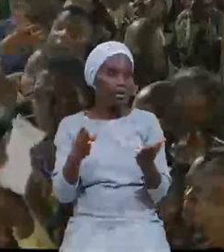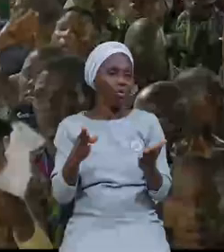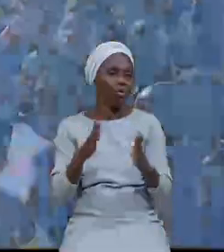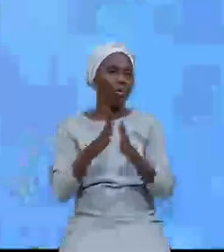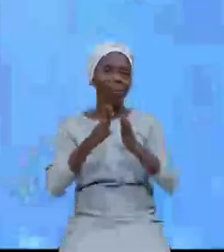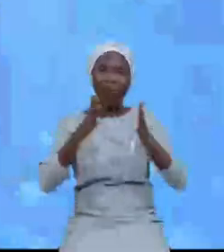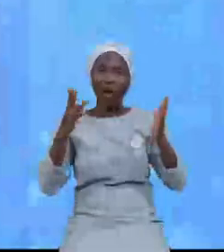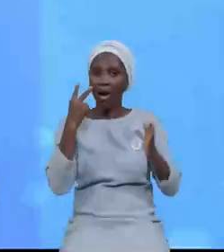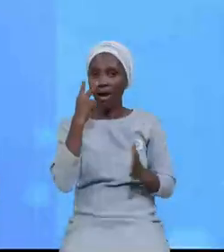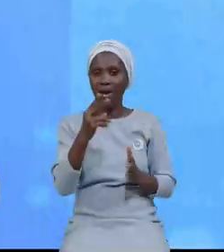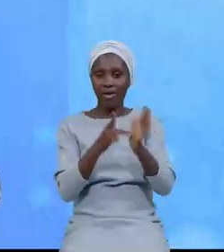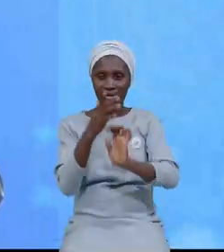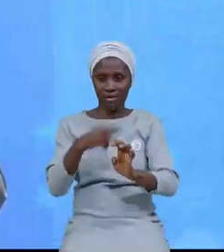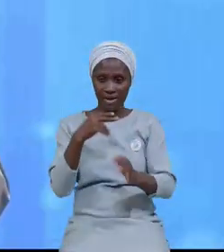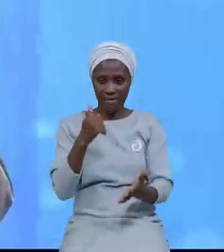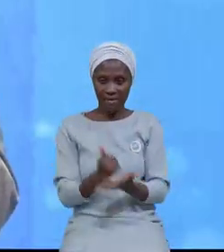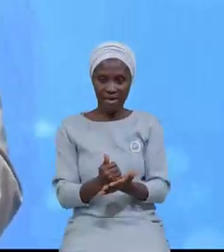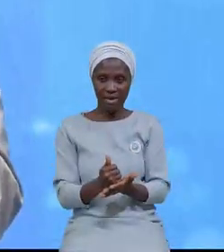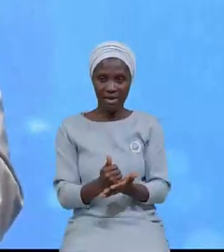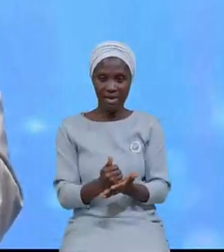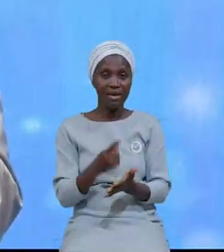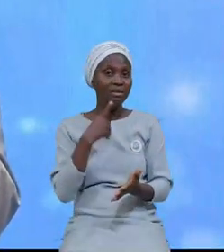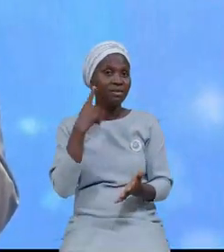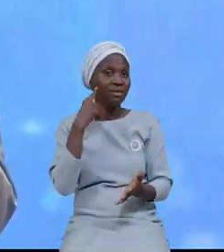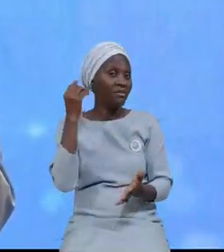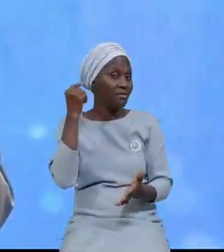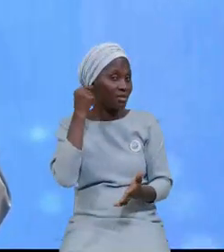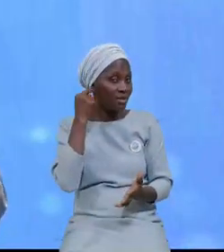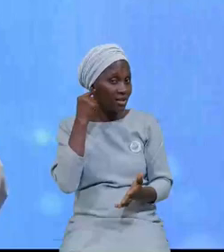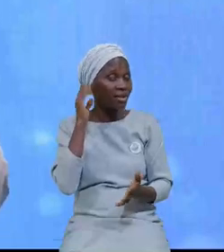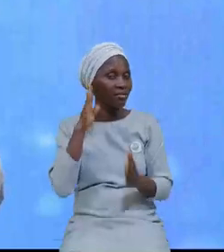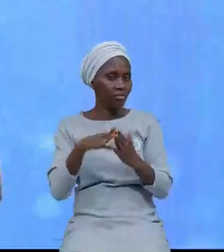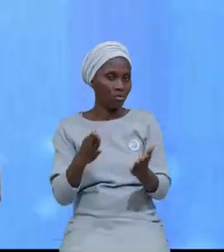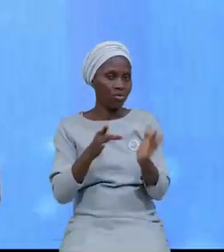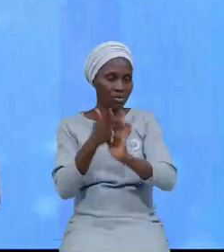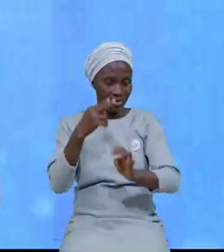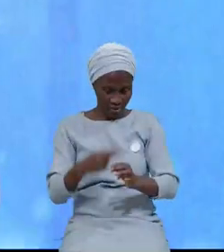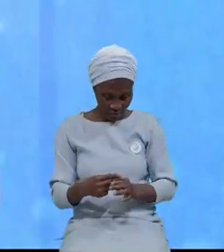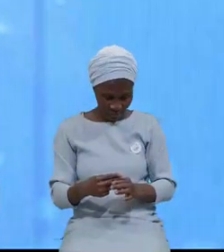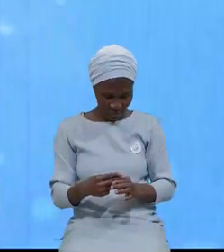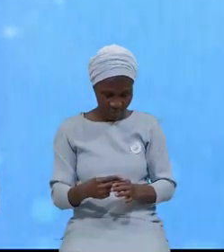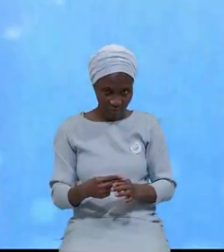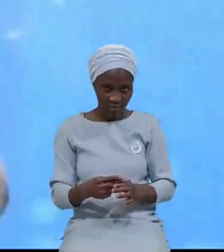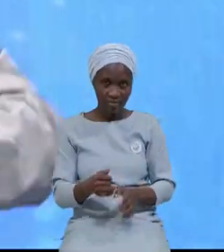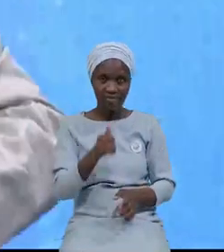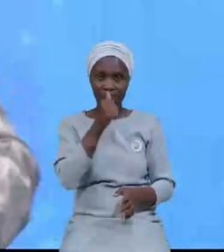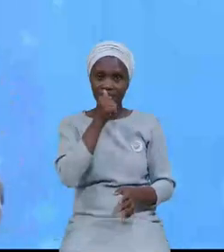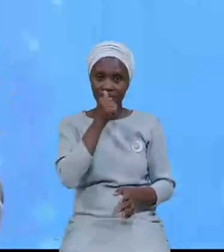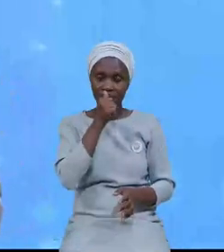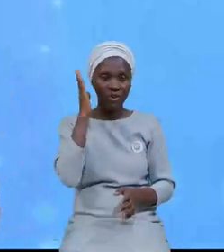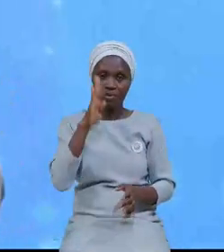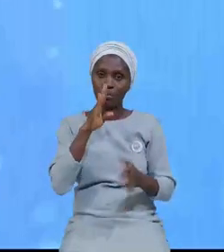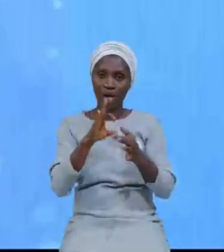s'ouvrir et voir clairement les oreilles sourdes seront ouvertes les langues